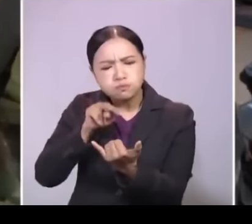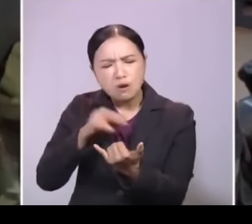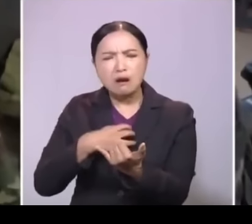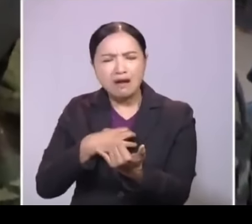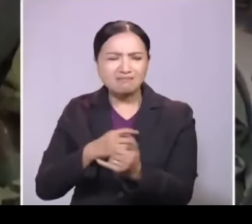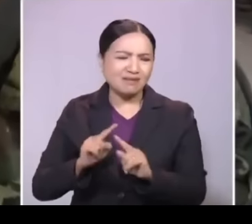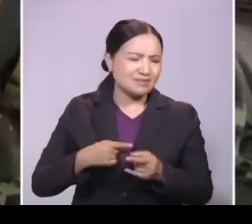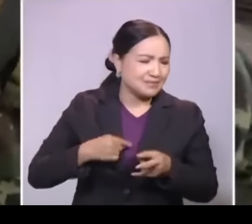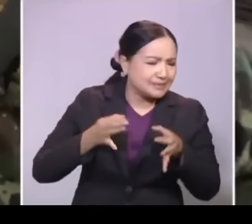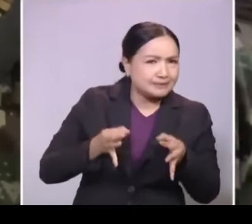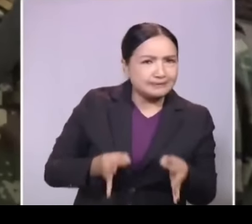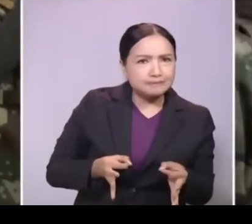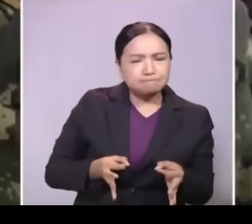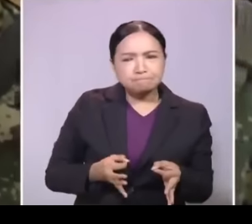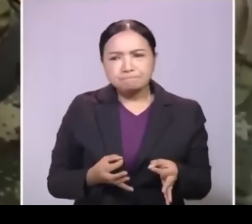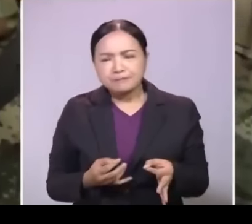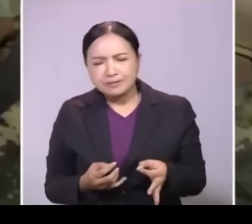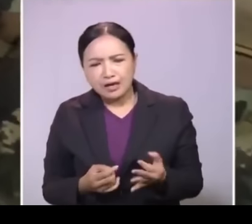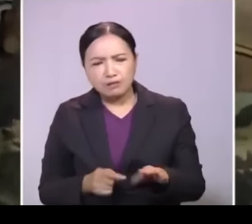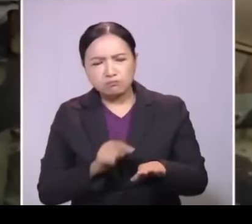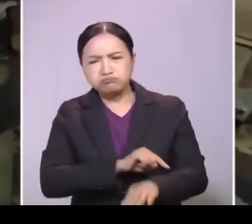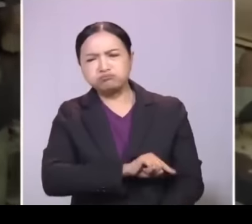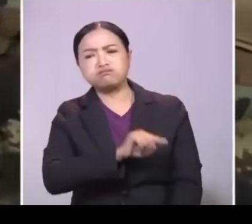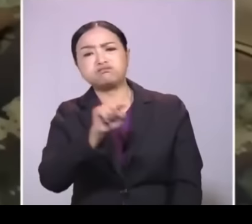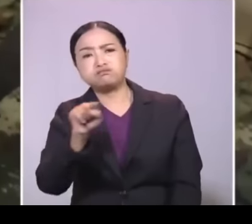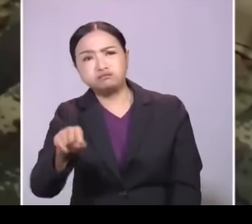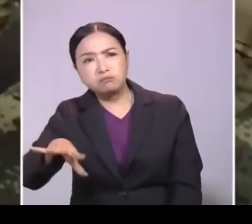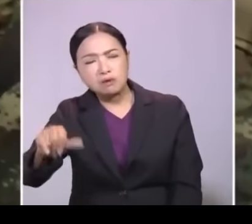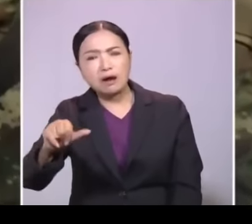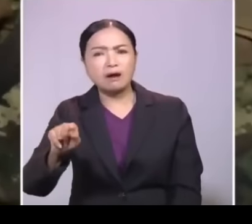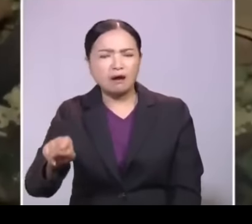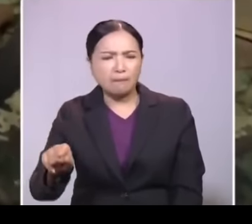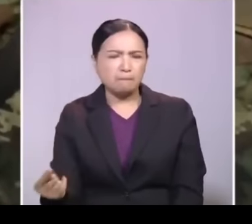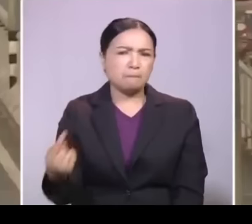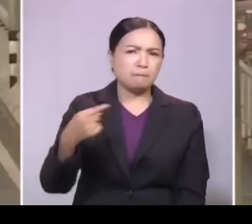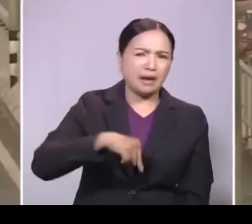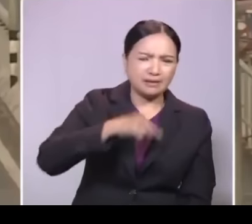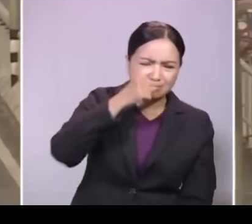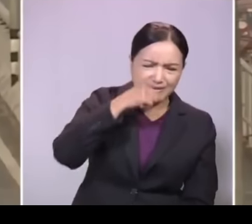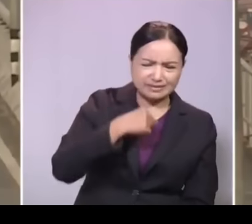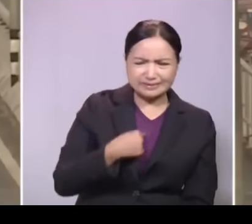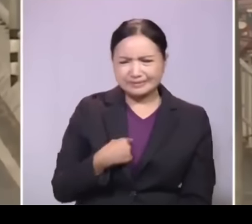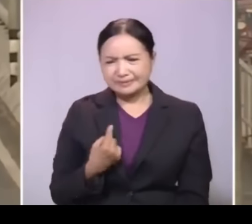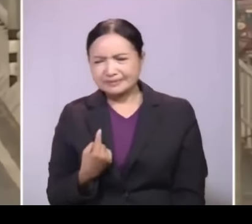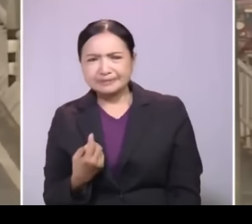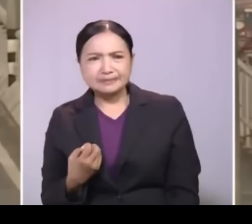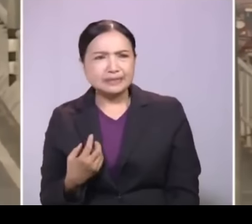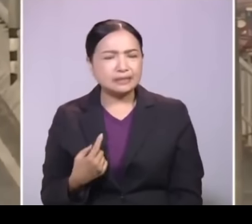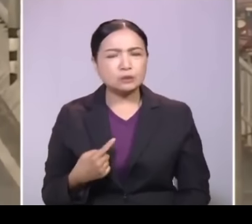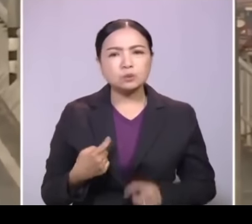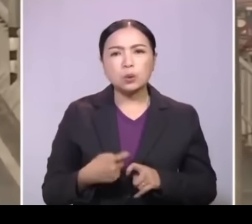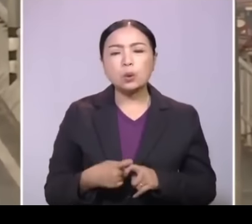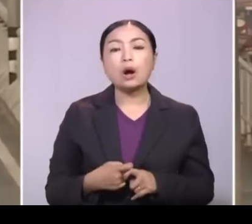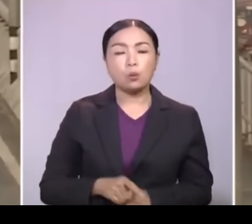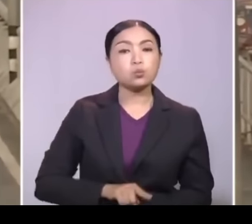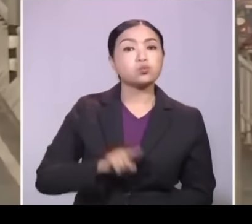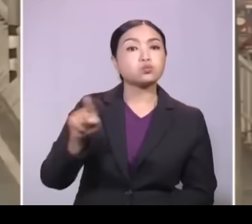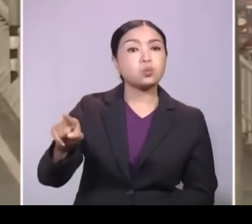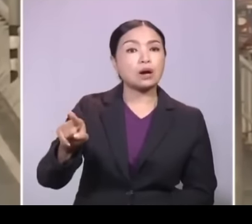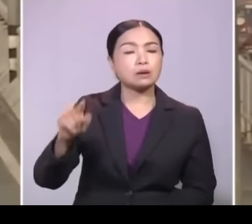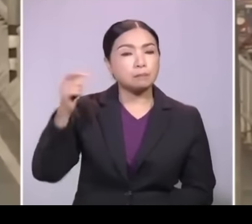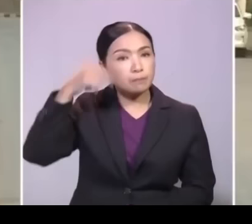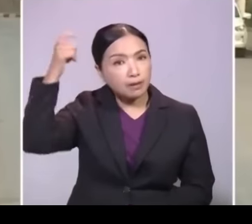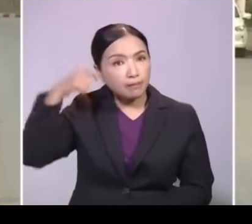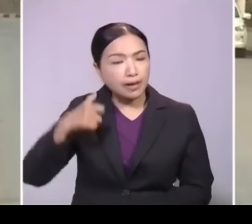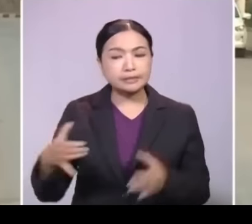พราะว่าเกรงว่าหากเดินทางข้ามไปเมียวดีแล้วก็จะเดินทางกลับไทยไม่ได้เนื่องจากมีรายงานว่าด่านฝั่งเมียวดีนั้นไม่มีเจ้าหน้า